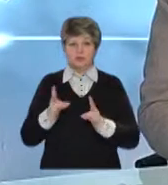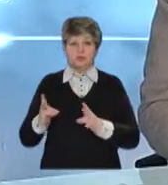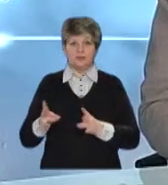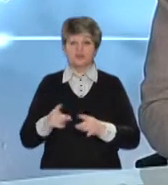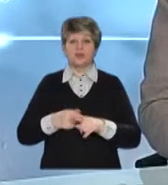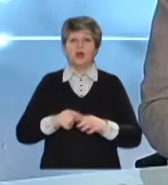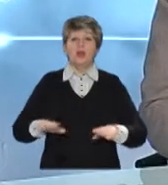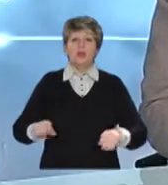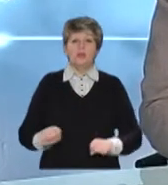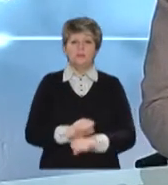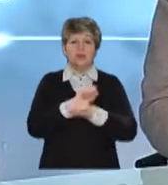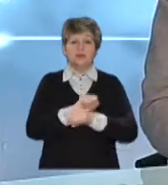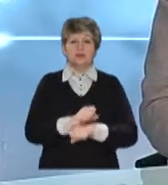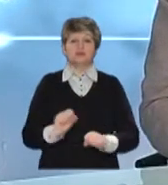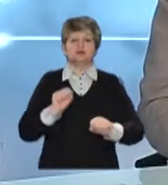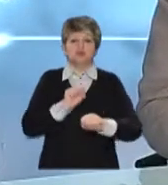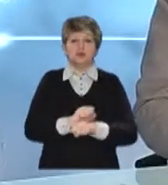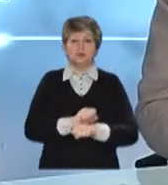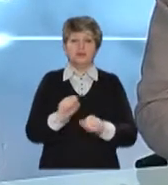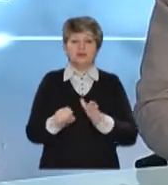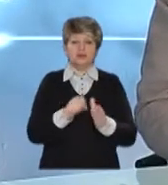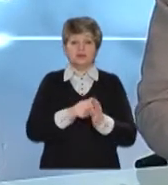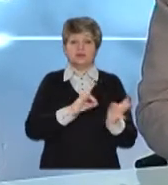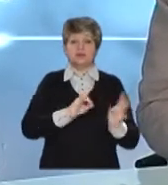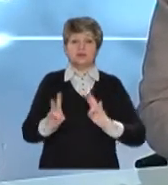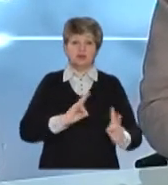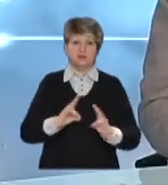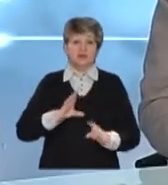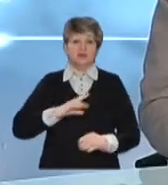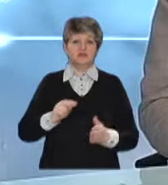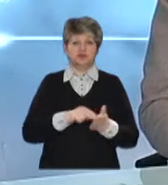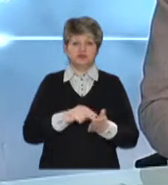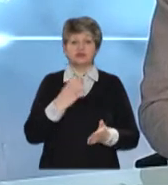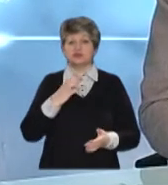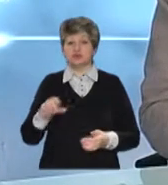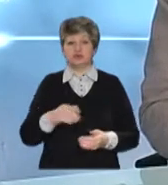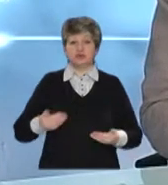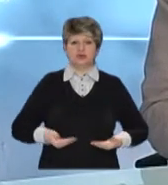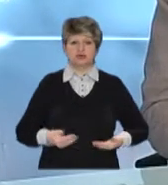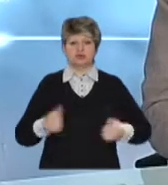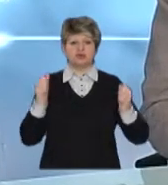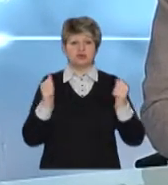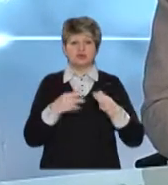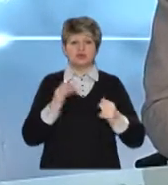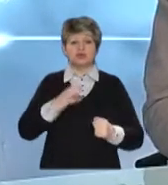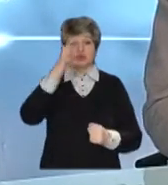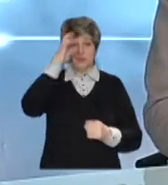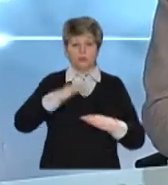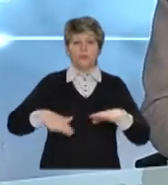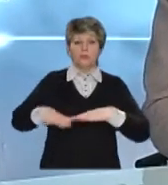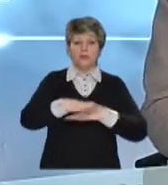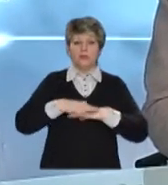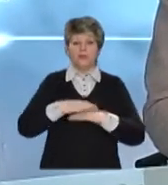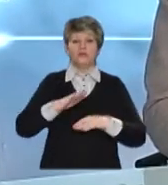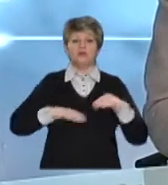у масштабний мітинг під гаслом відбувся у Черкасах сотні містян зібрались на Соборній площі